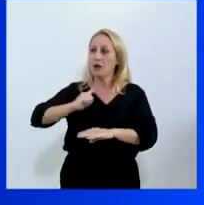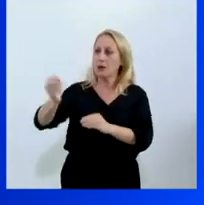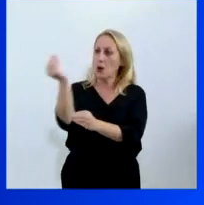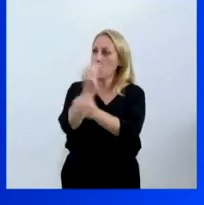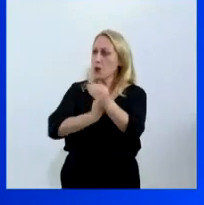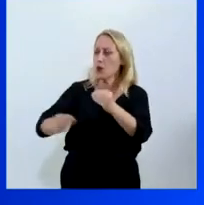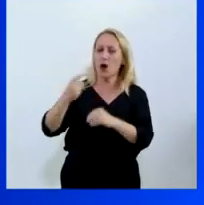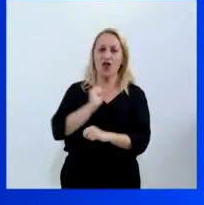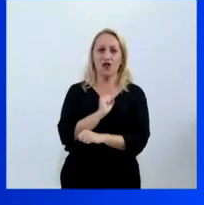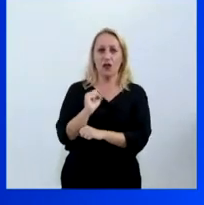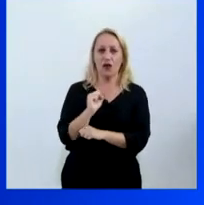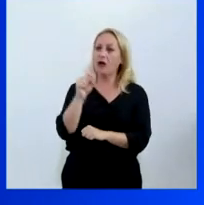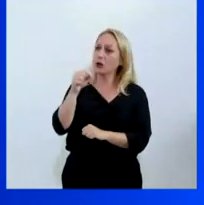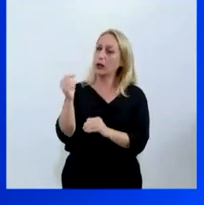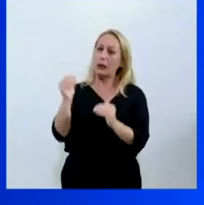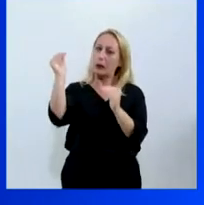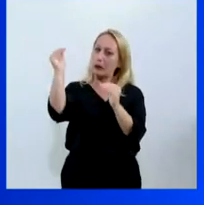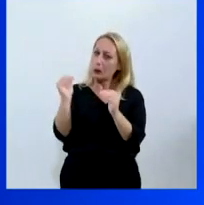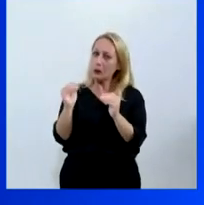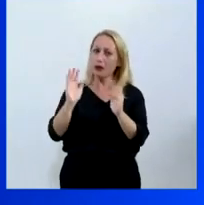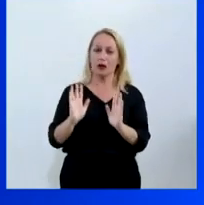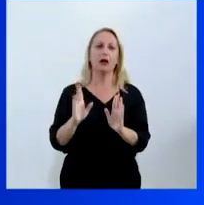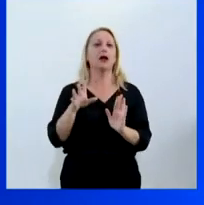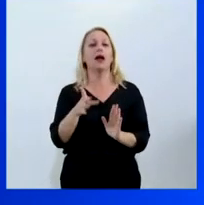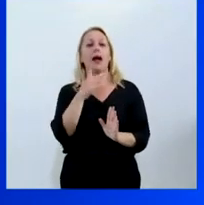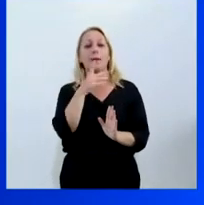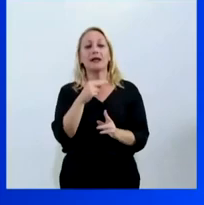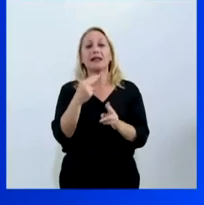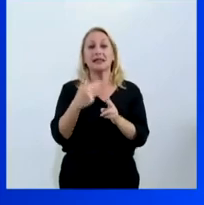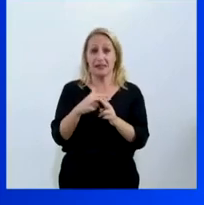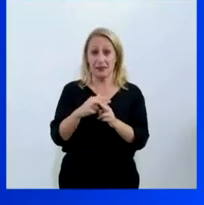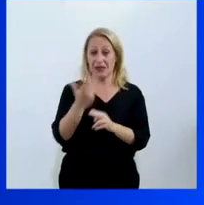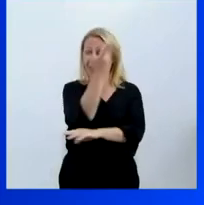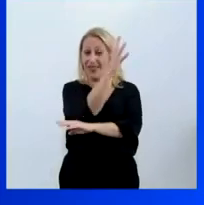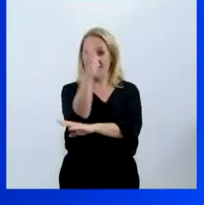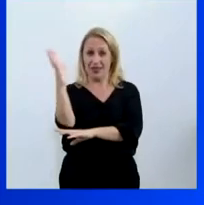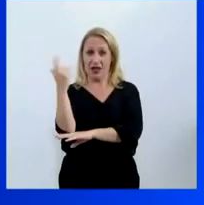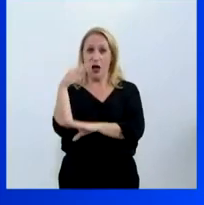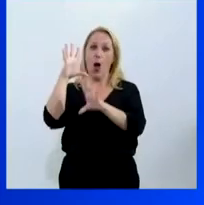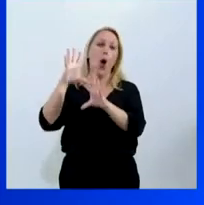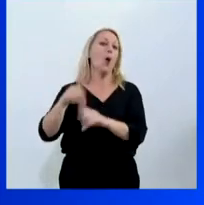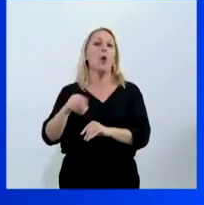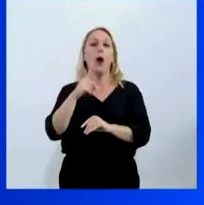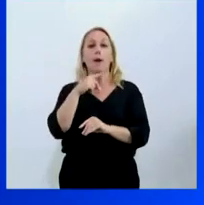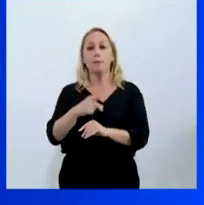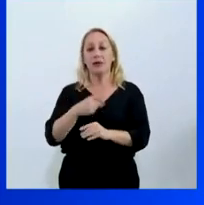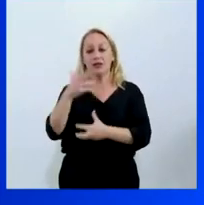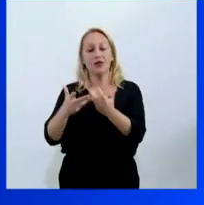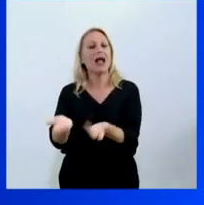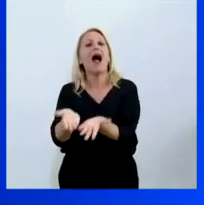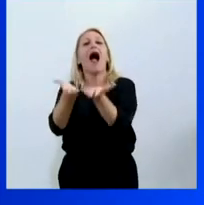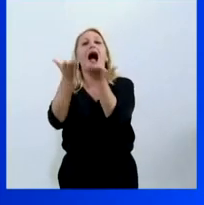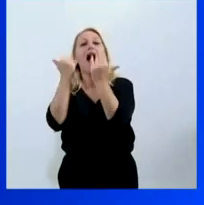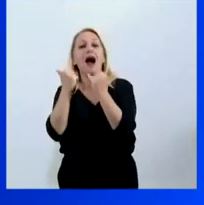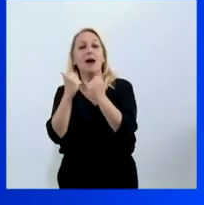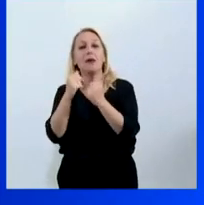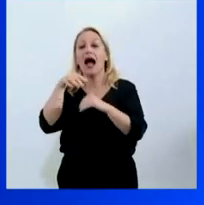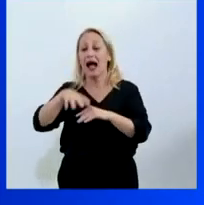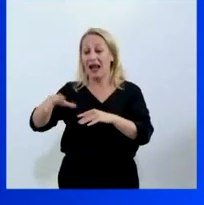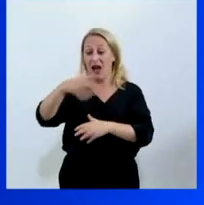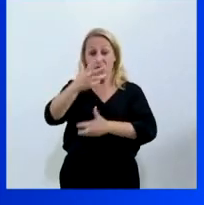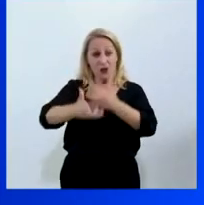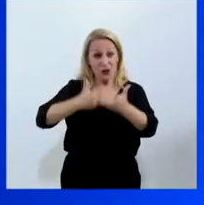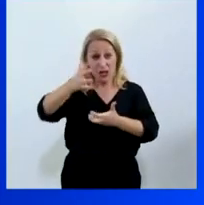αρχή είχαμε φοβηθεί. Τι σημαίνει αυτό δηλαδή? Ότι ένα τμήμα του Εθνικού Πάρκου της Γιαδάς δεν κάηκε και από το κομμάτι εκείνο το οποίο